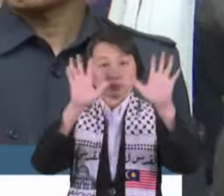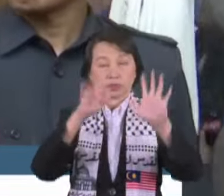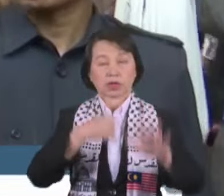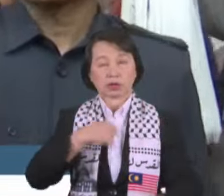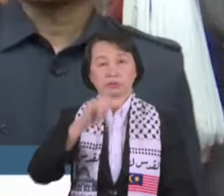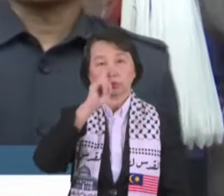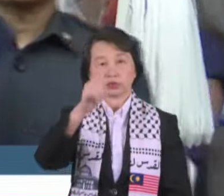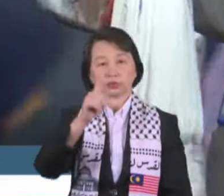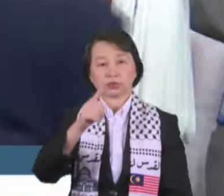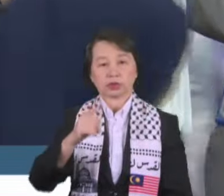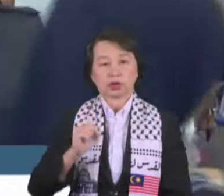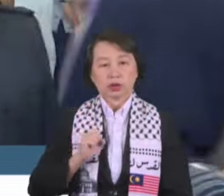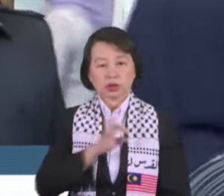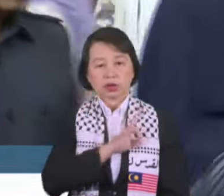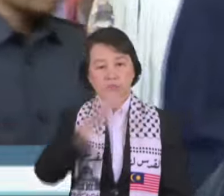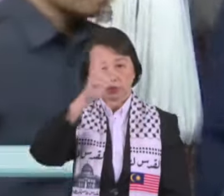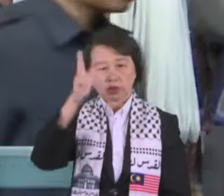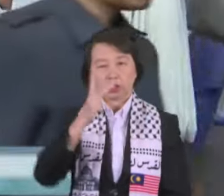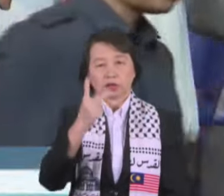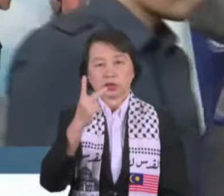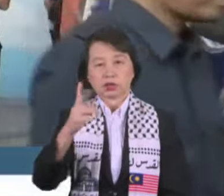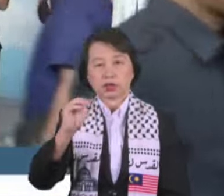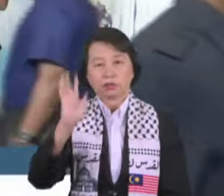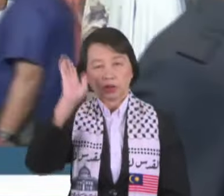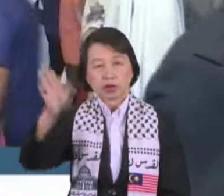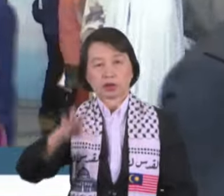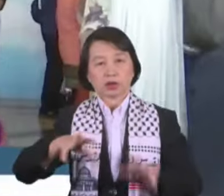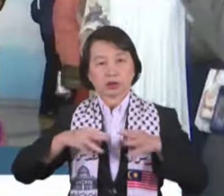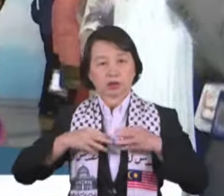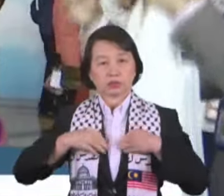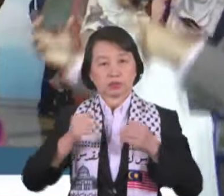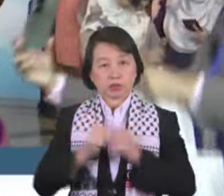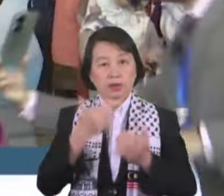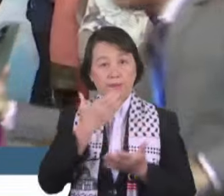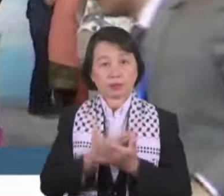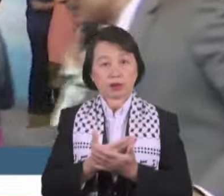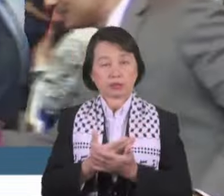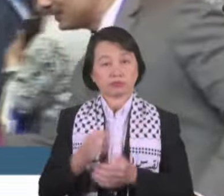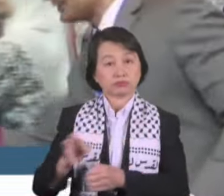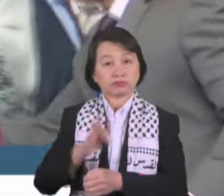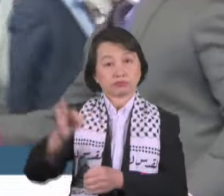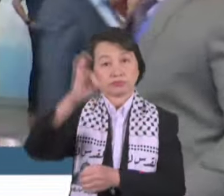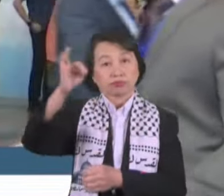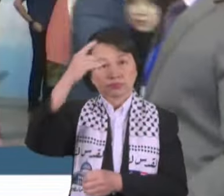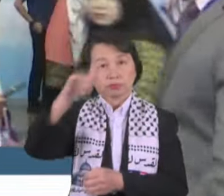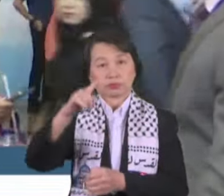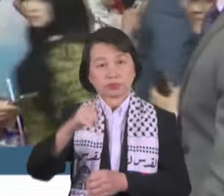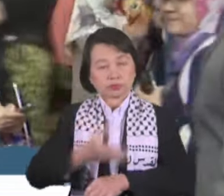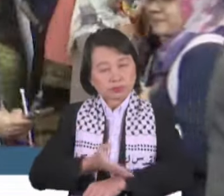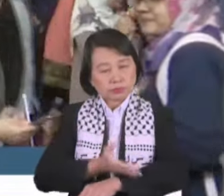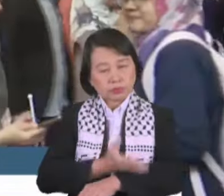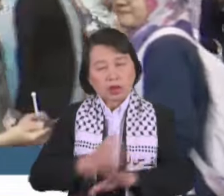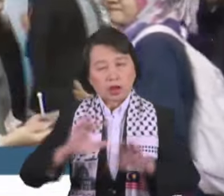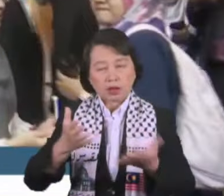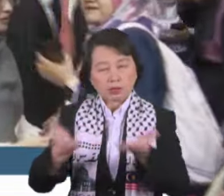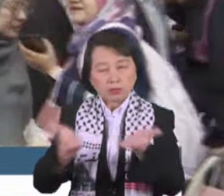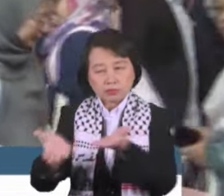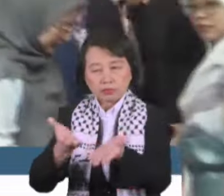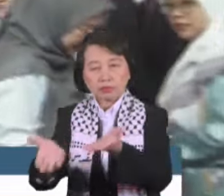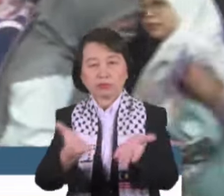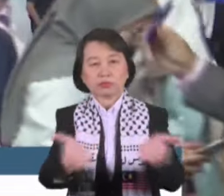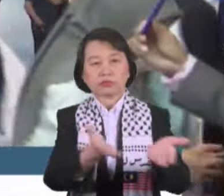sure our kaki tangan KKM akan menyambutnya dengan baik, dengan semangat untuk memperbaiki healthcare